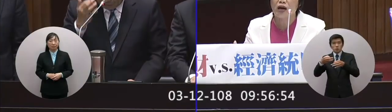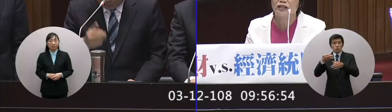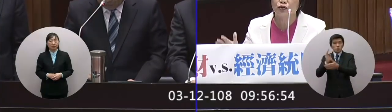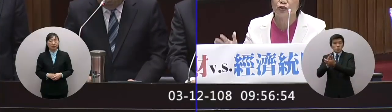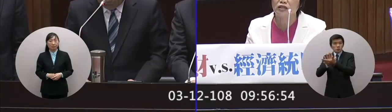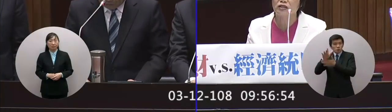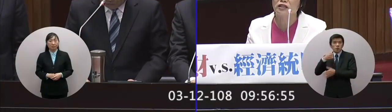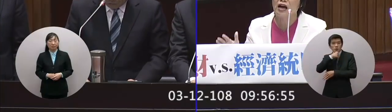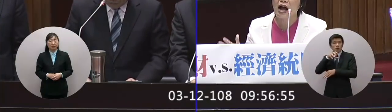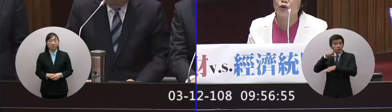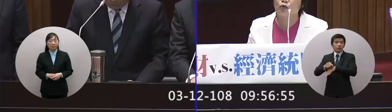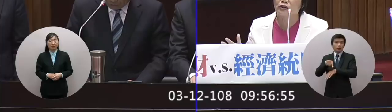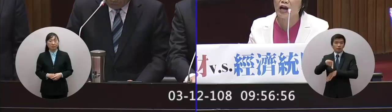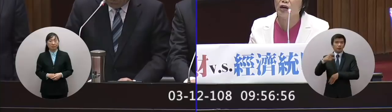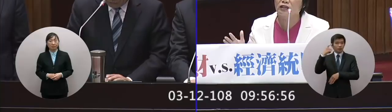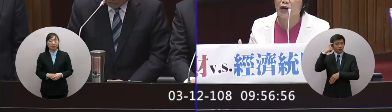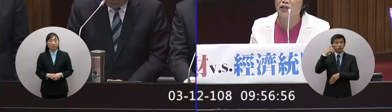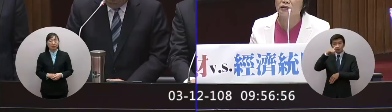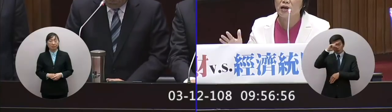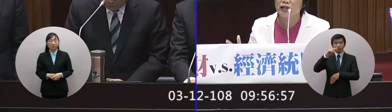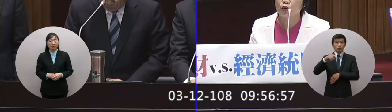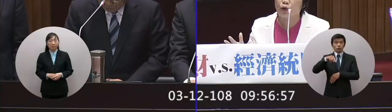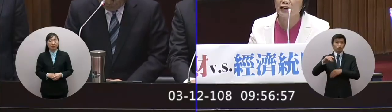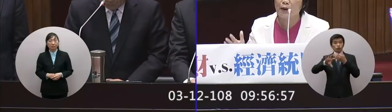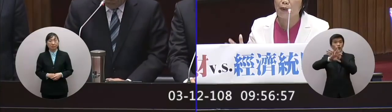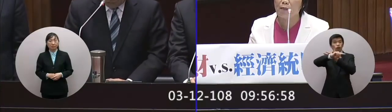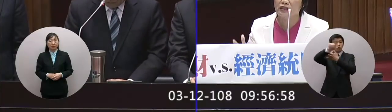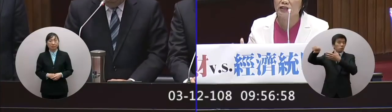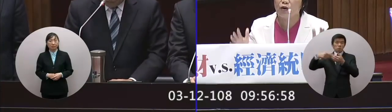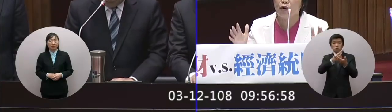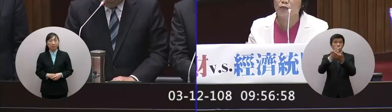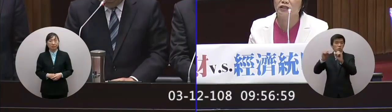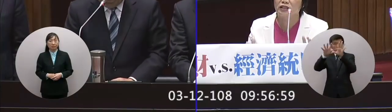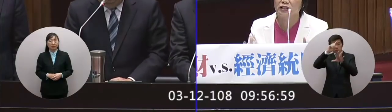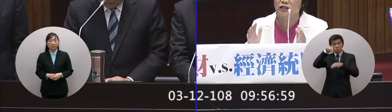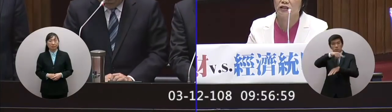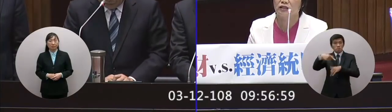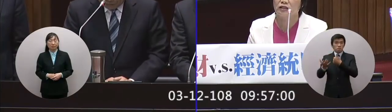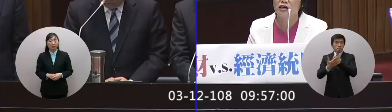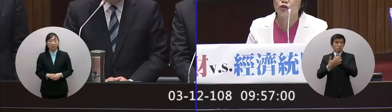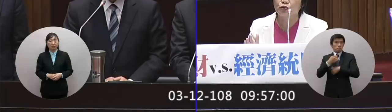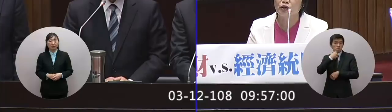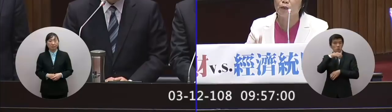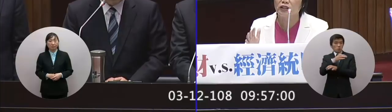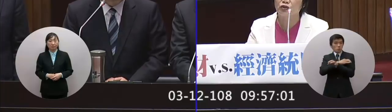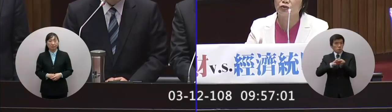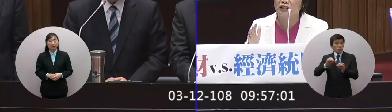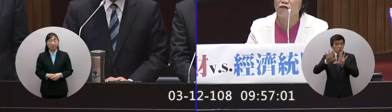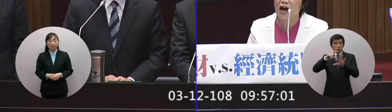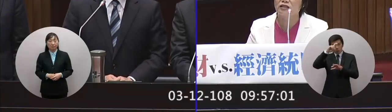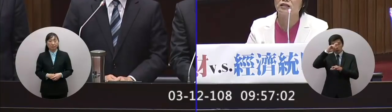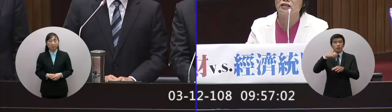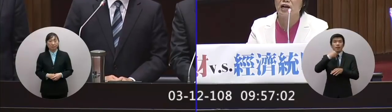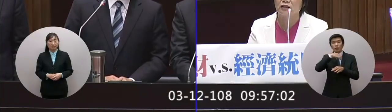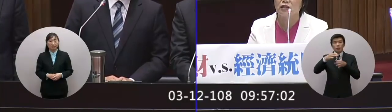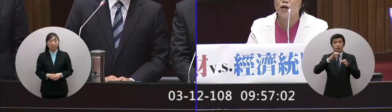当然是欢迎全世界爱护台湾的台湾人可以。回来帮忙强化我们自己的经济体质，所以我们提出了这